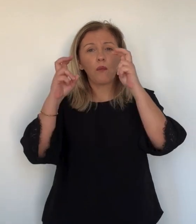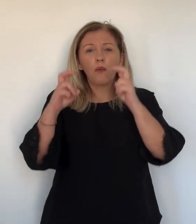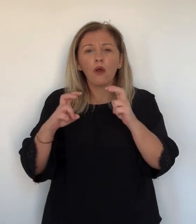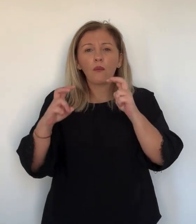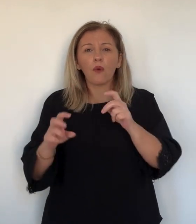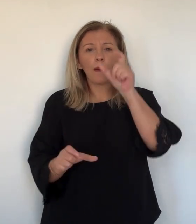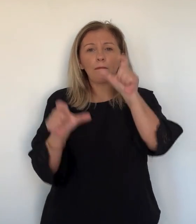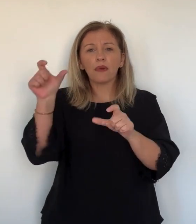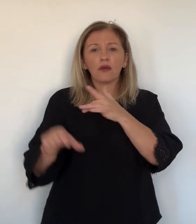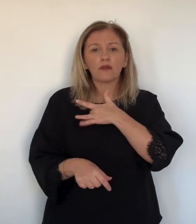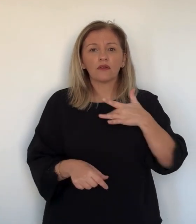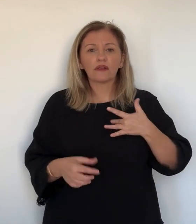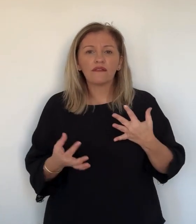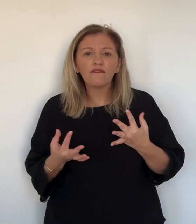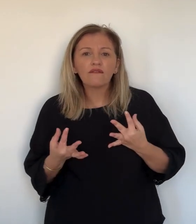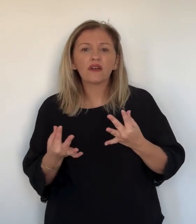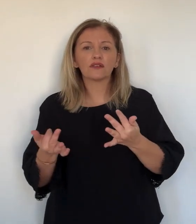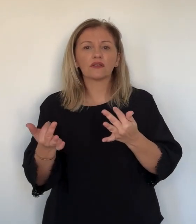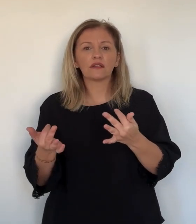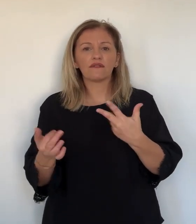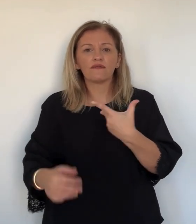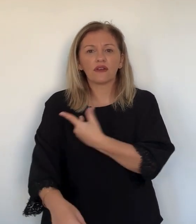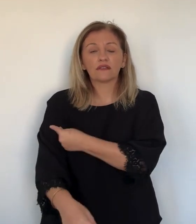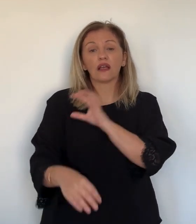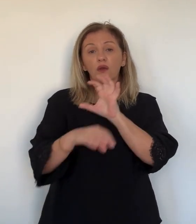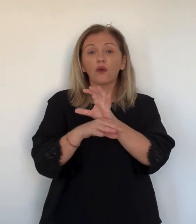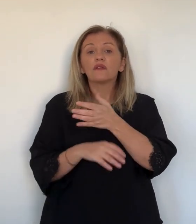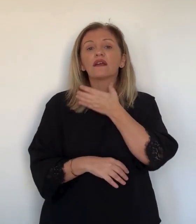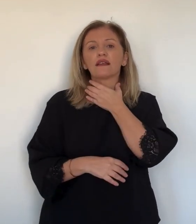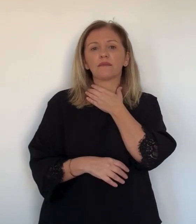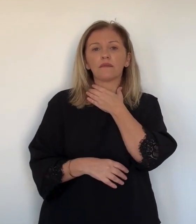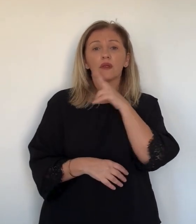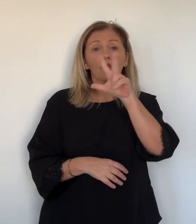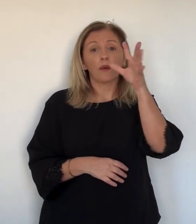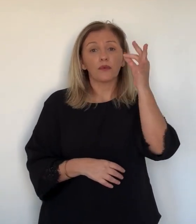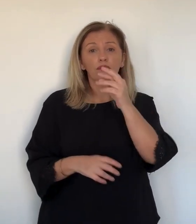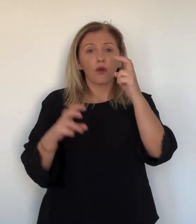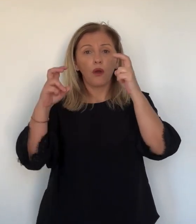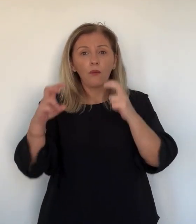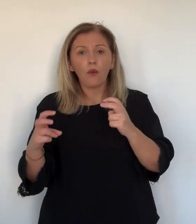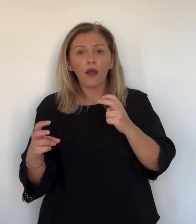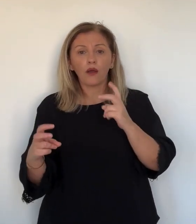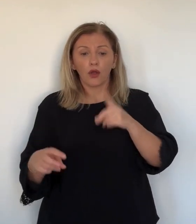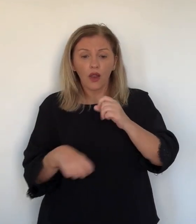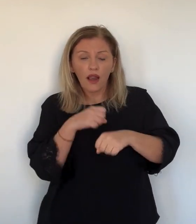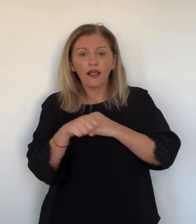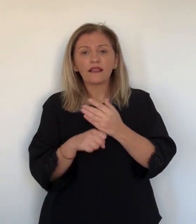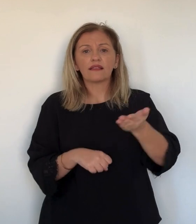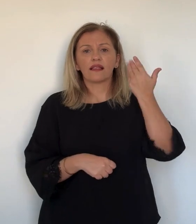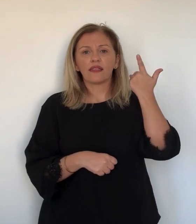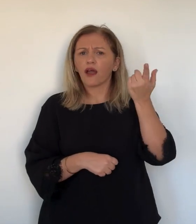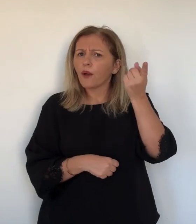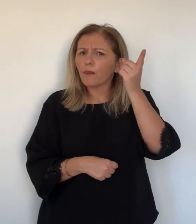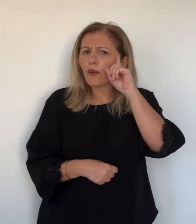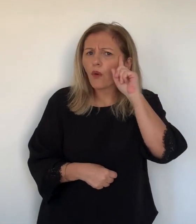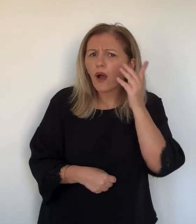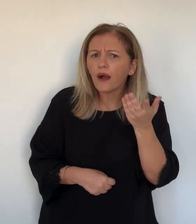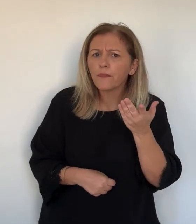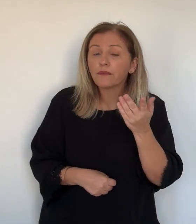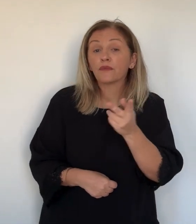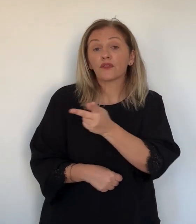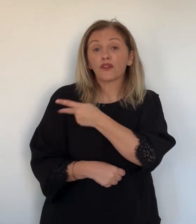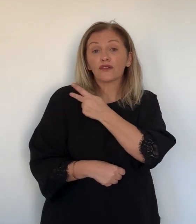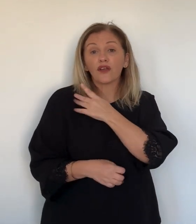la vaccination contre la grippe chez les personnes à risque a encore reculé de 3 points par rapport à l'an dernier. Première explication. Depuis que les